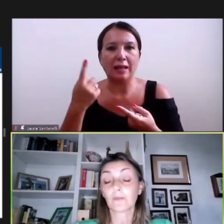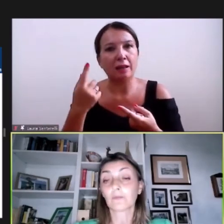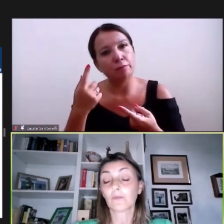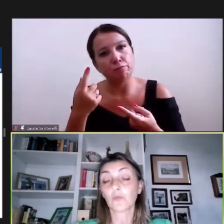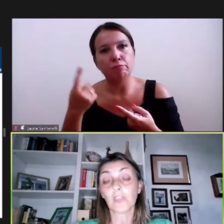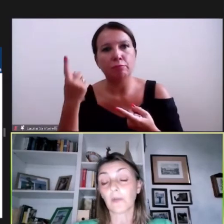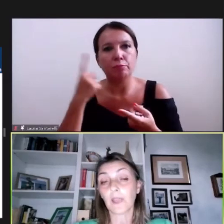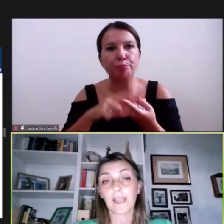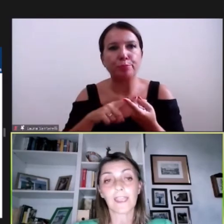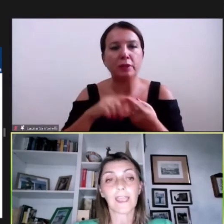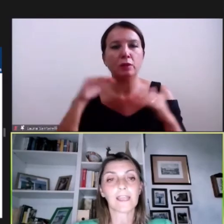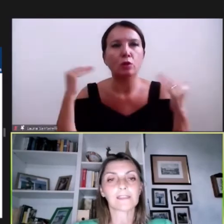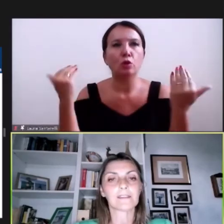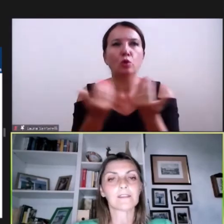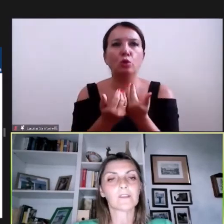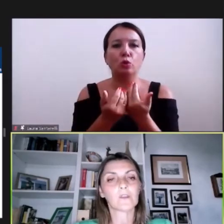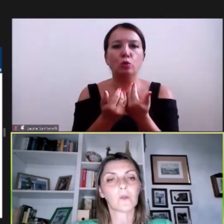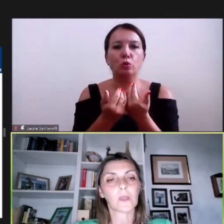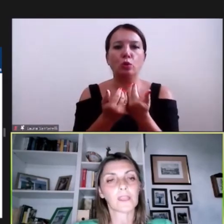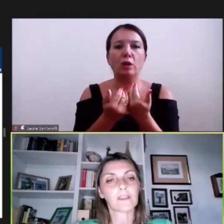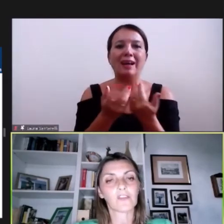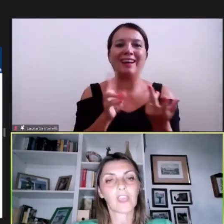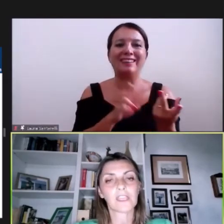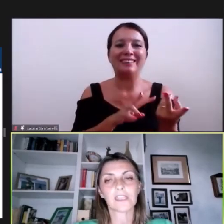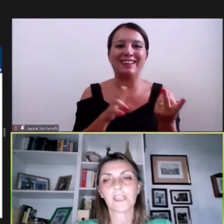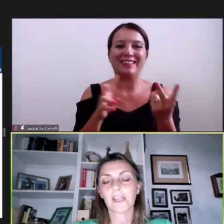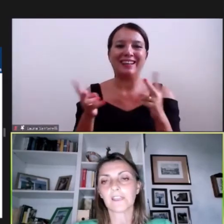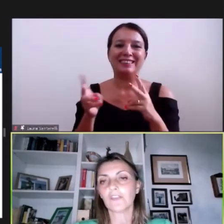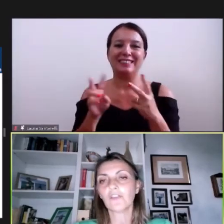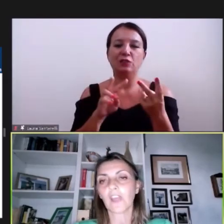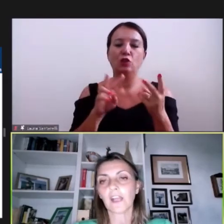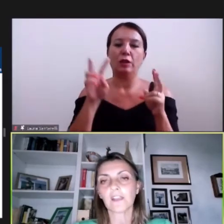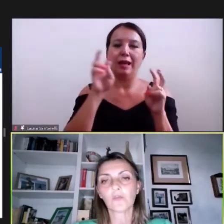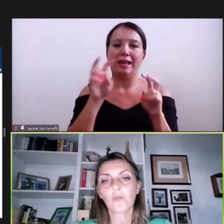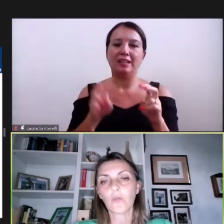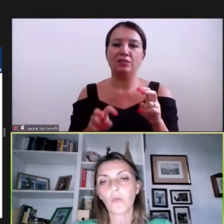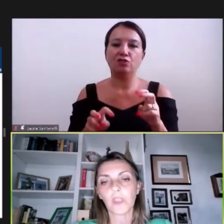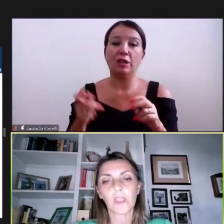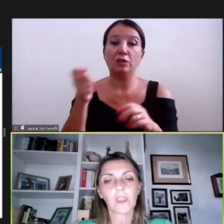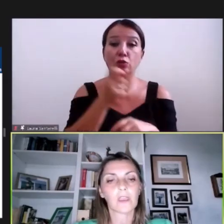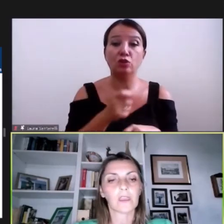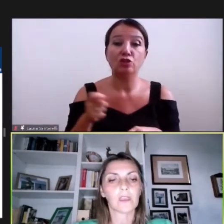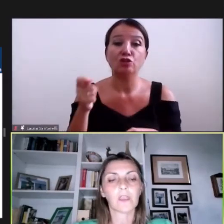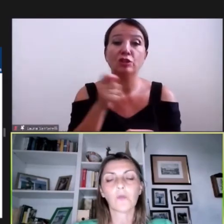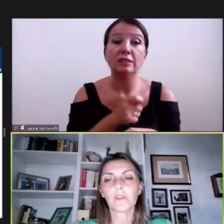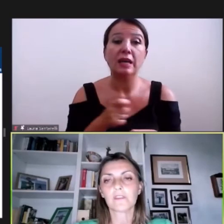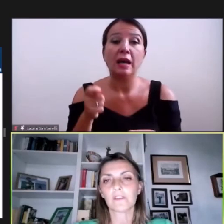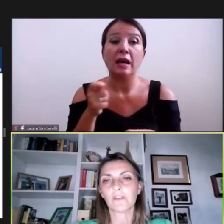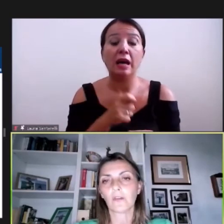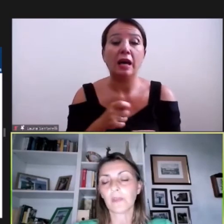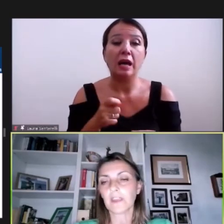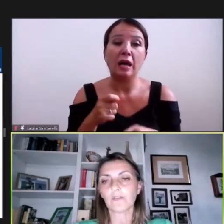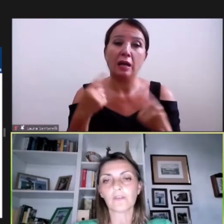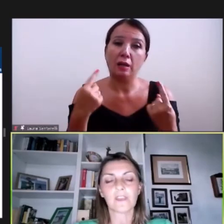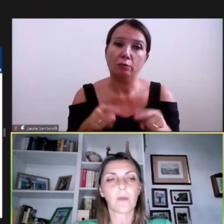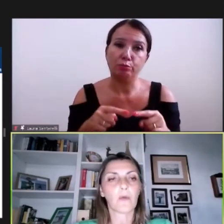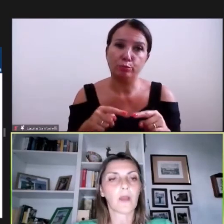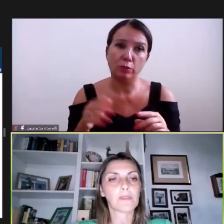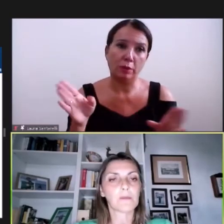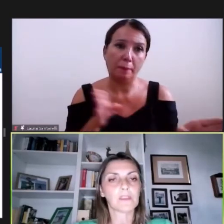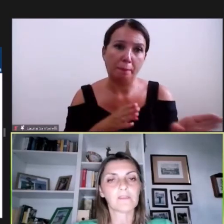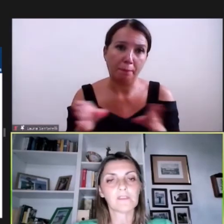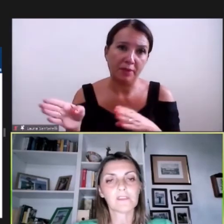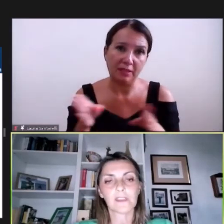per tutta quella che è la transizione energetica e digitale su cui in questo periodo